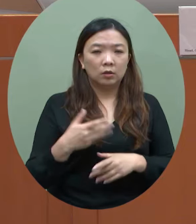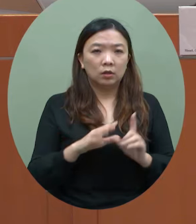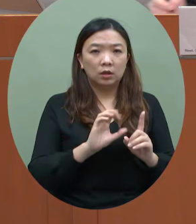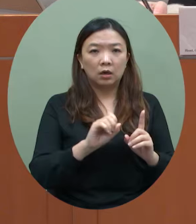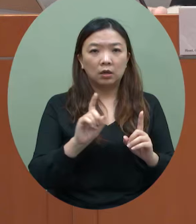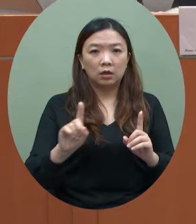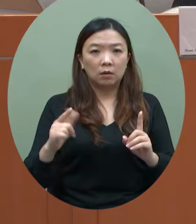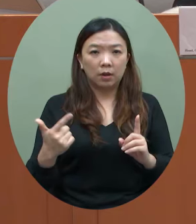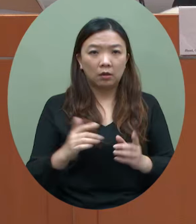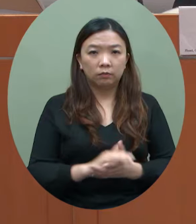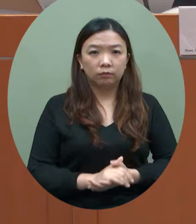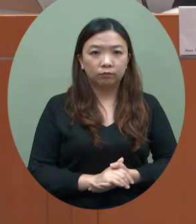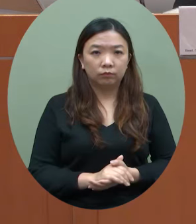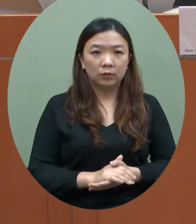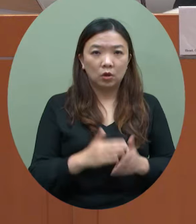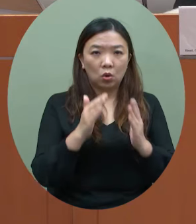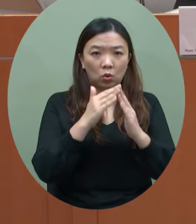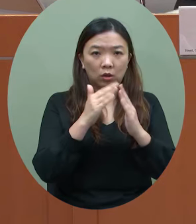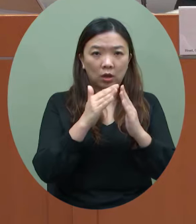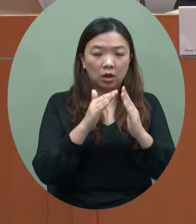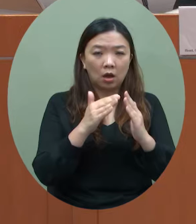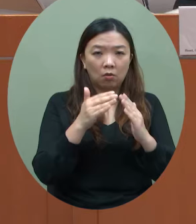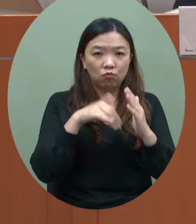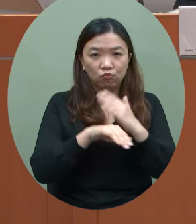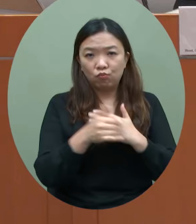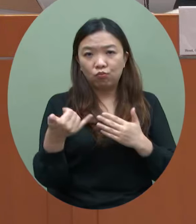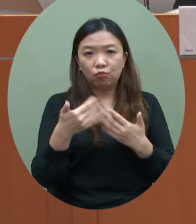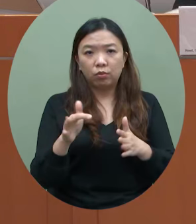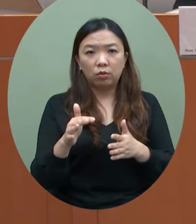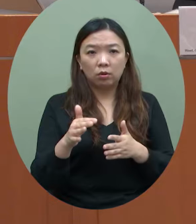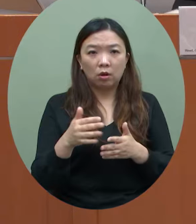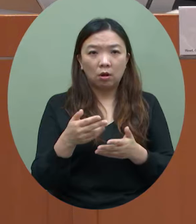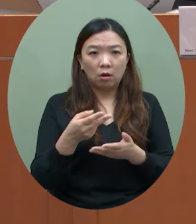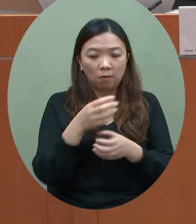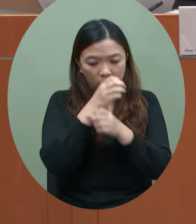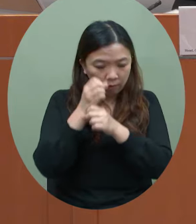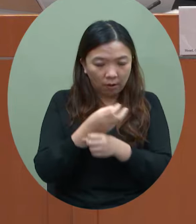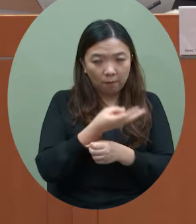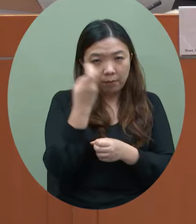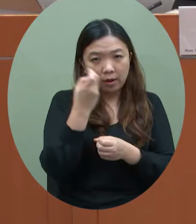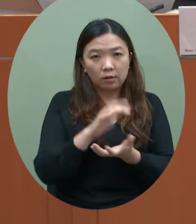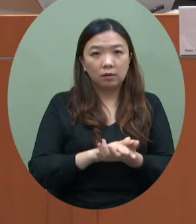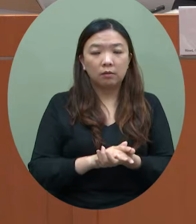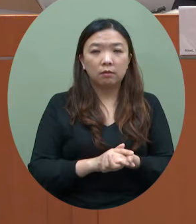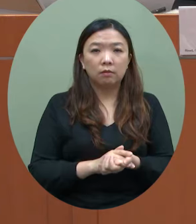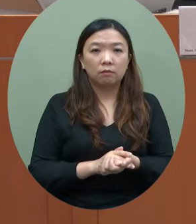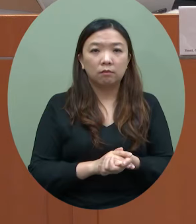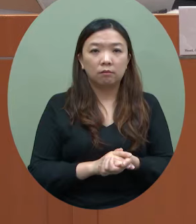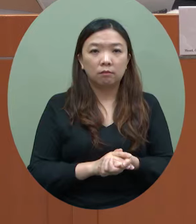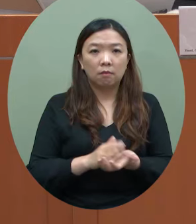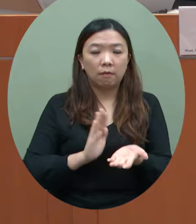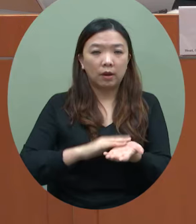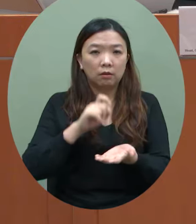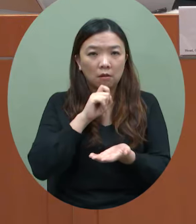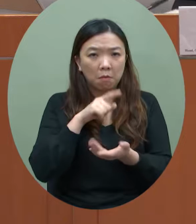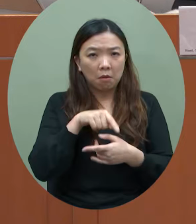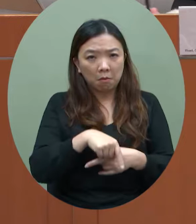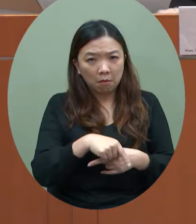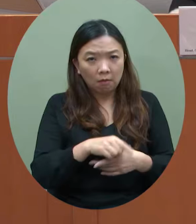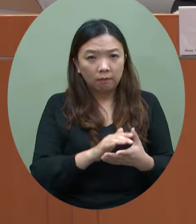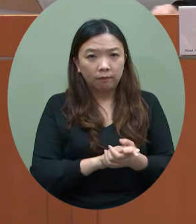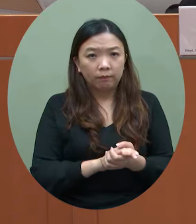咧，就喺屋企過身之後先驗到嘅，其實。看翻頭先話15號死，25號確診咧，其實即係點解會